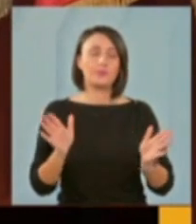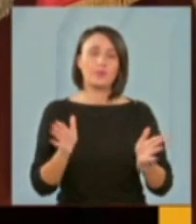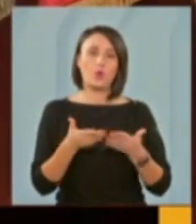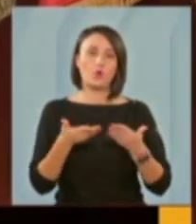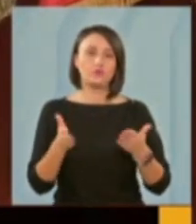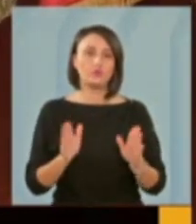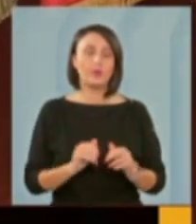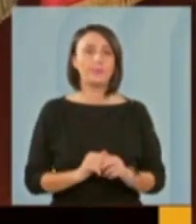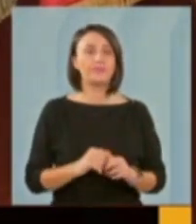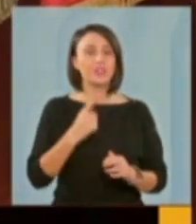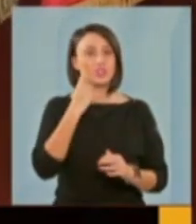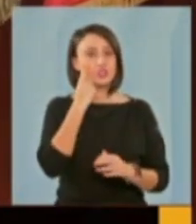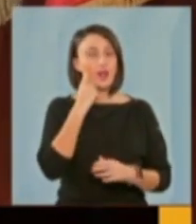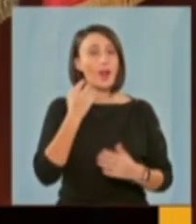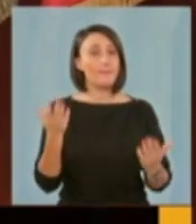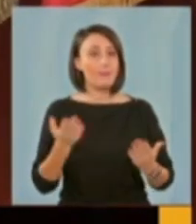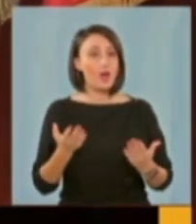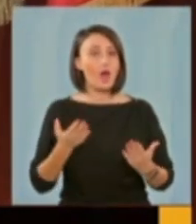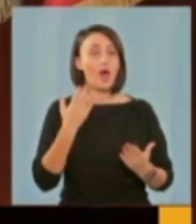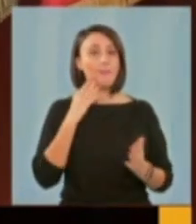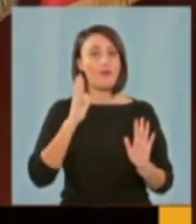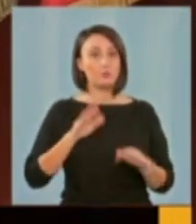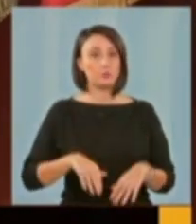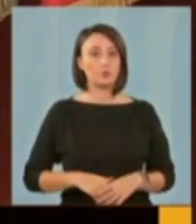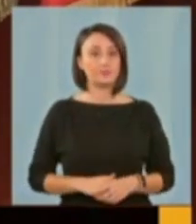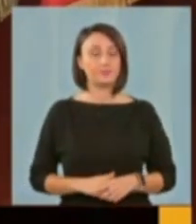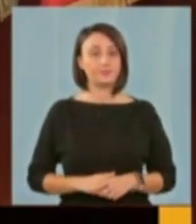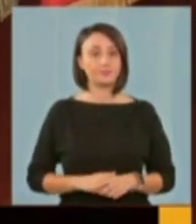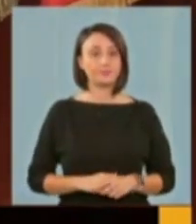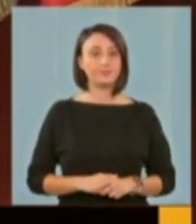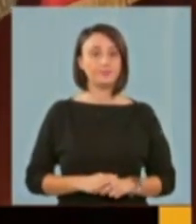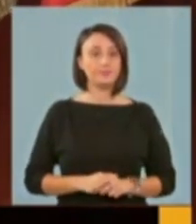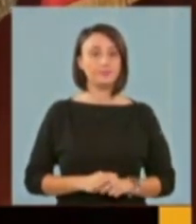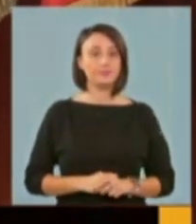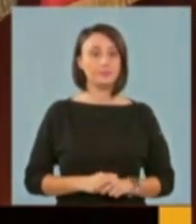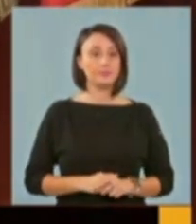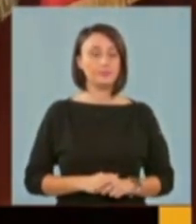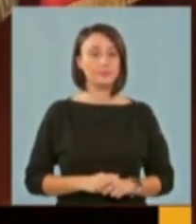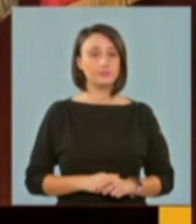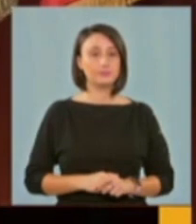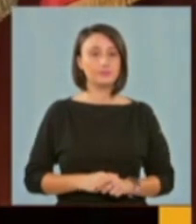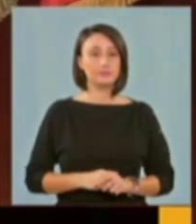orice încercare pe care am avut-o. Ca atare,